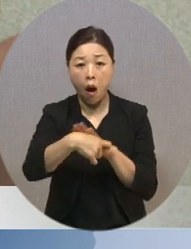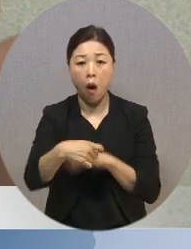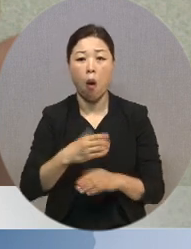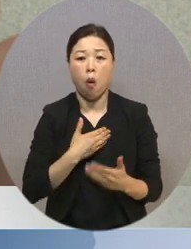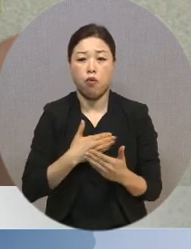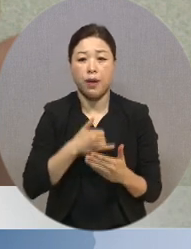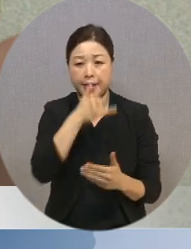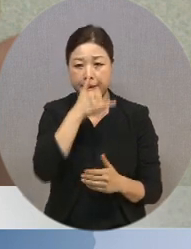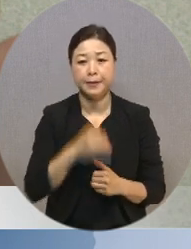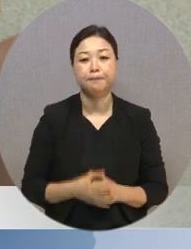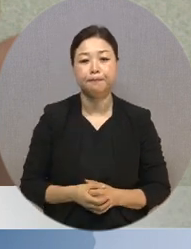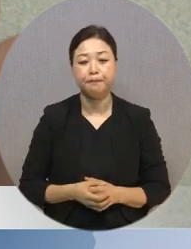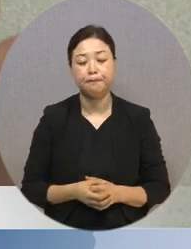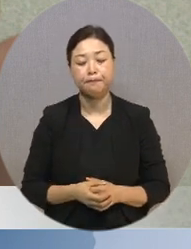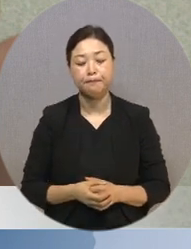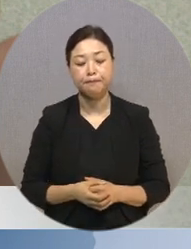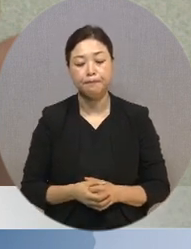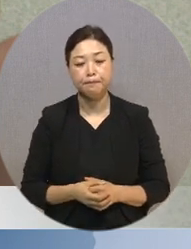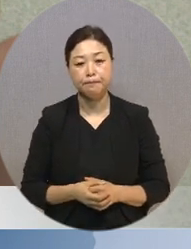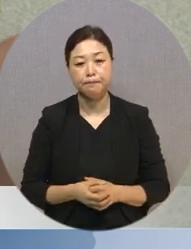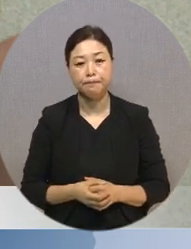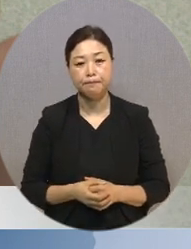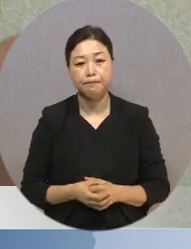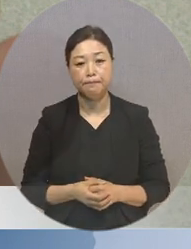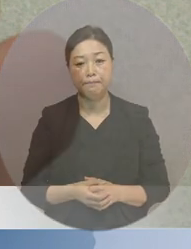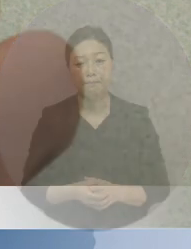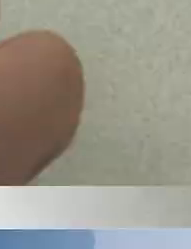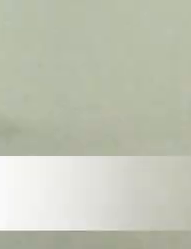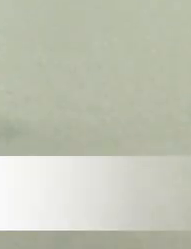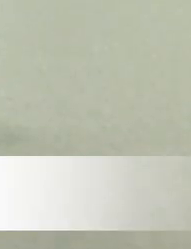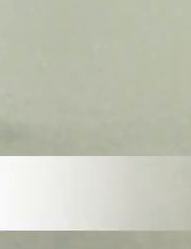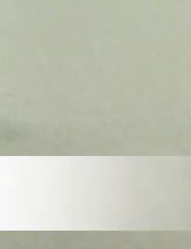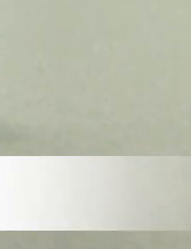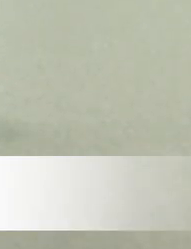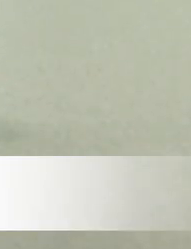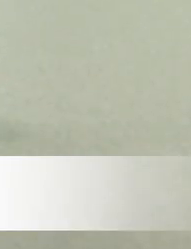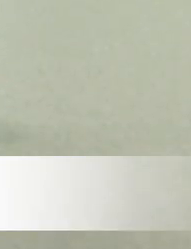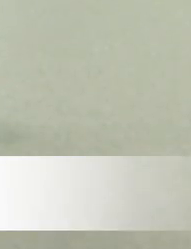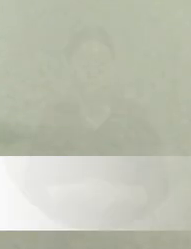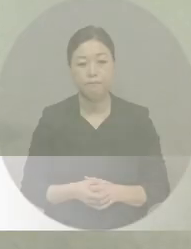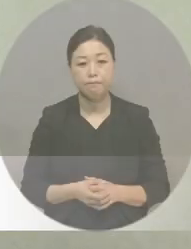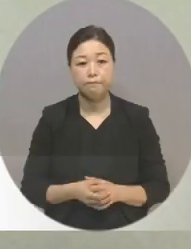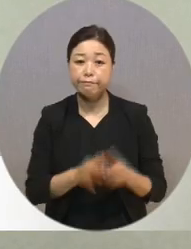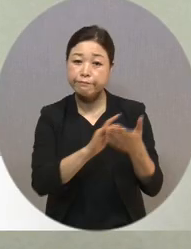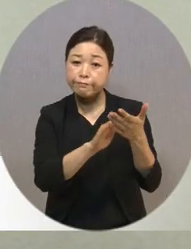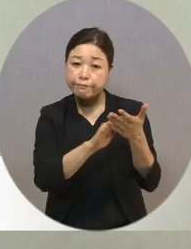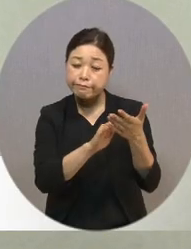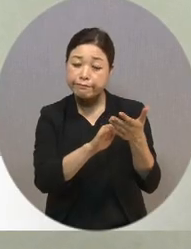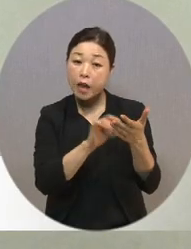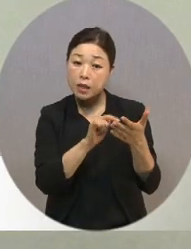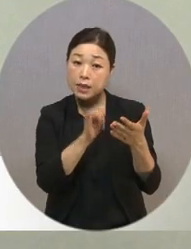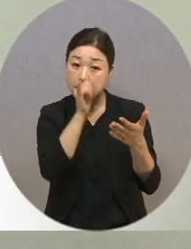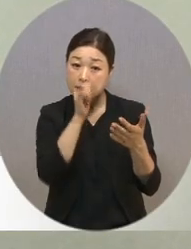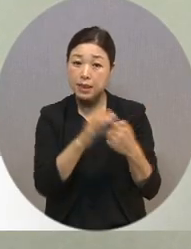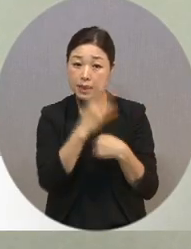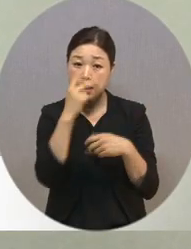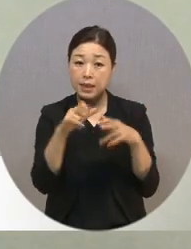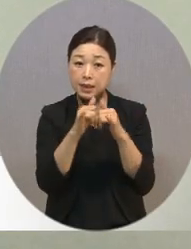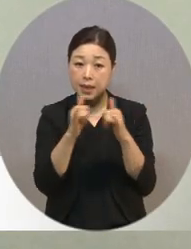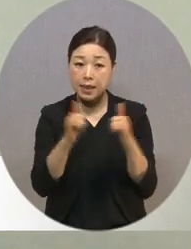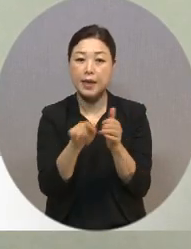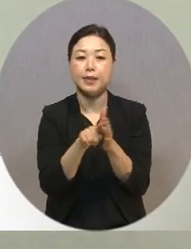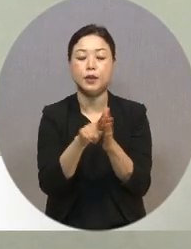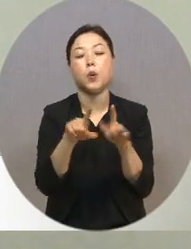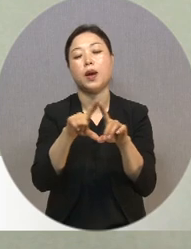있다는데요 박태진 기자가 소개합니다 점자 양각이 각인돼 있는 시각 장애인용